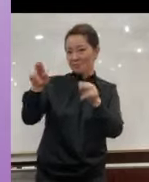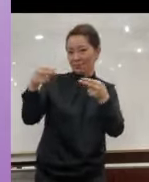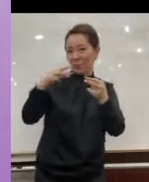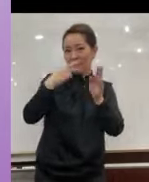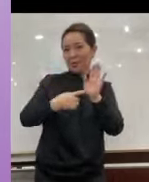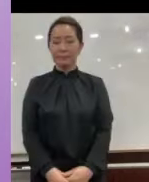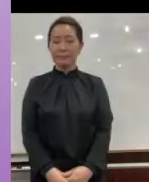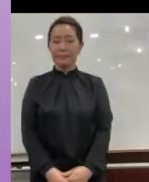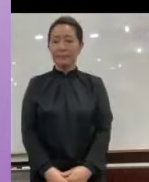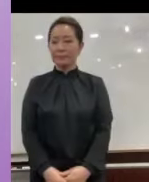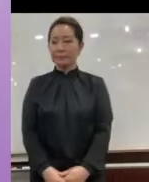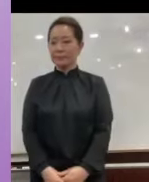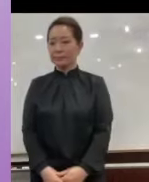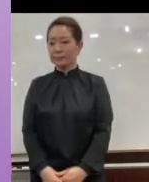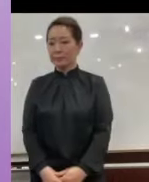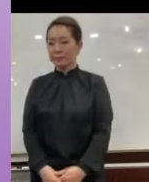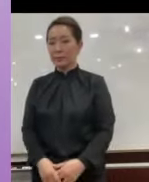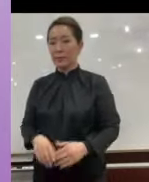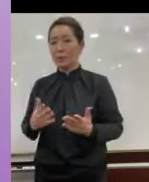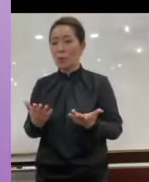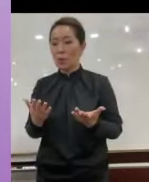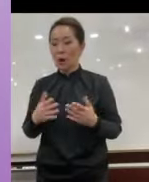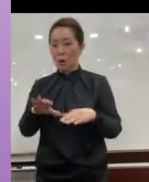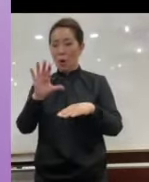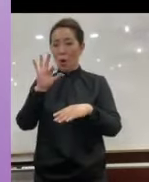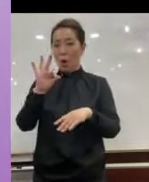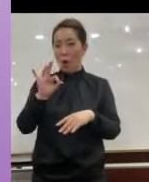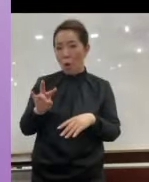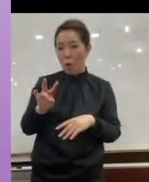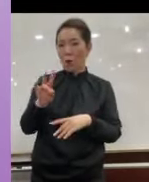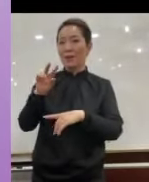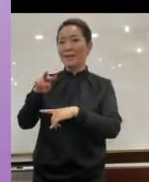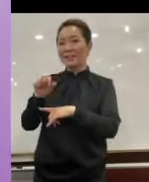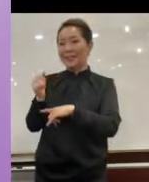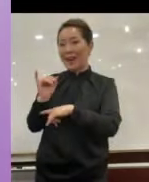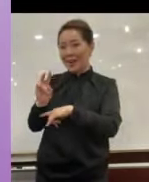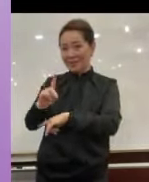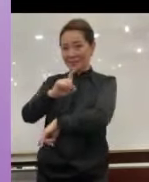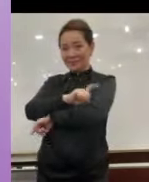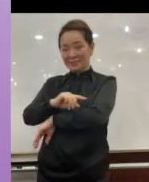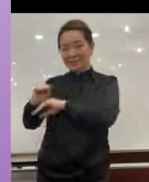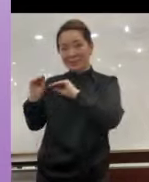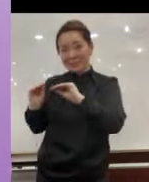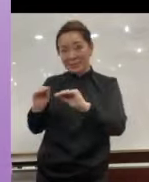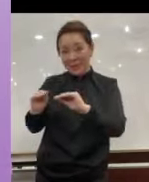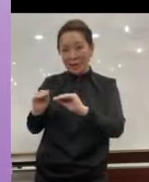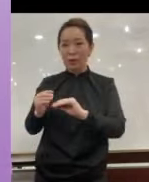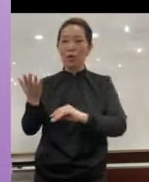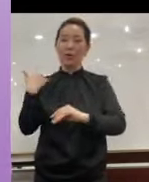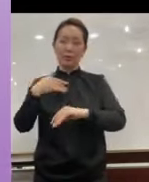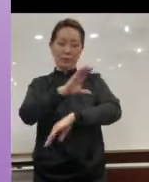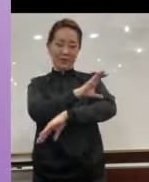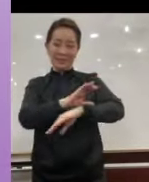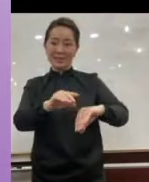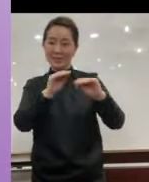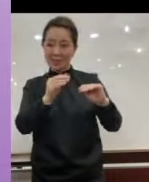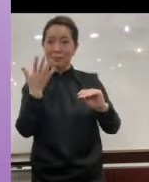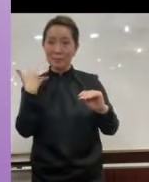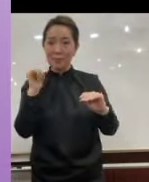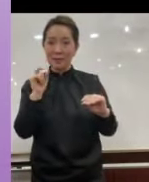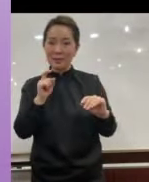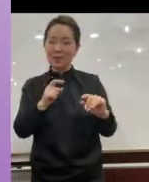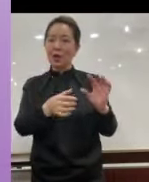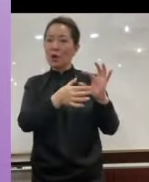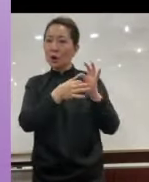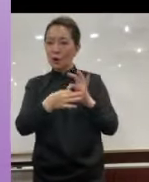дамжуулахыг зорьсон юм а. За энэ онлайн хичээлийг бол бид нар өмнө нь одоо цуврал хичээлүүдийн хажуугаар бас та бүхэндээ одоо